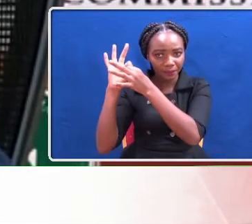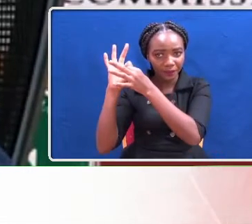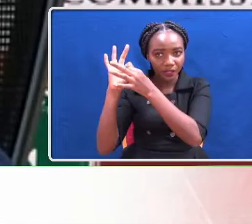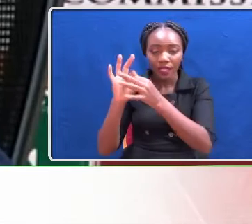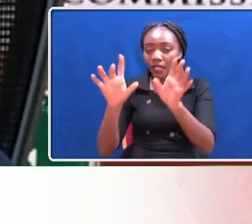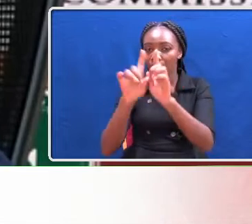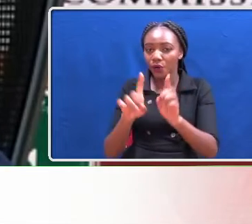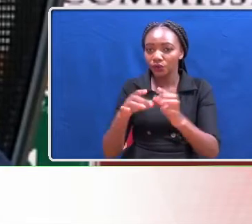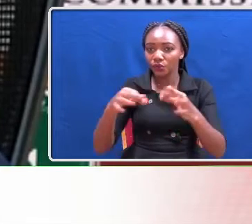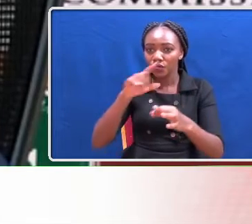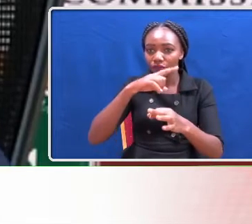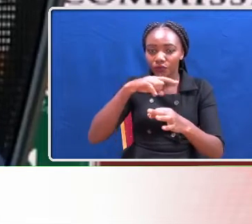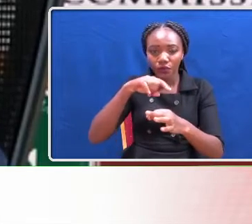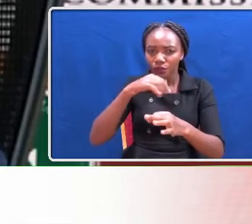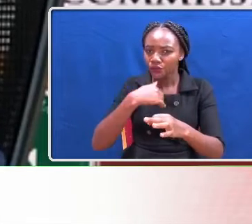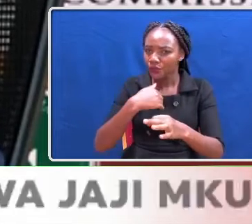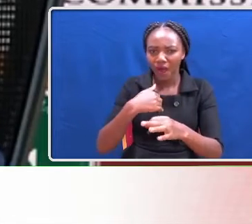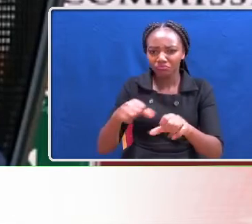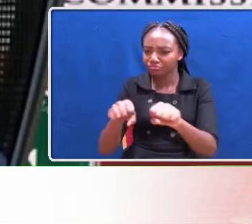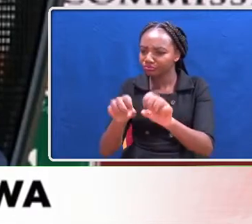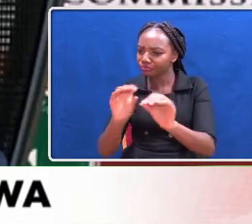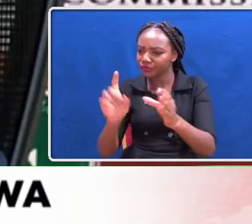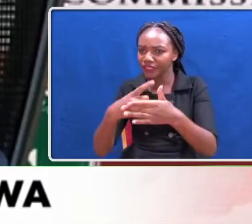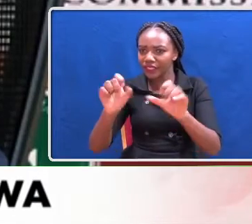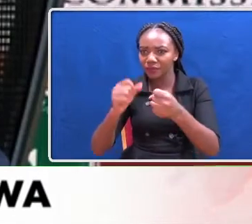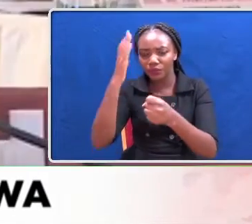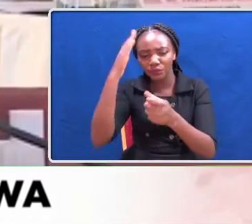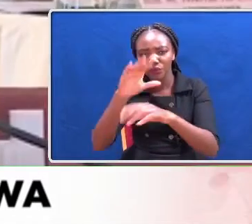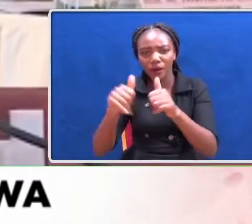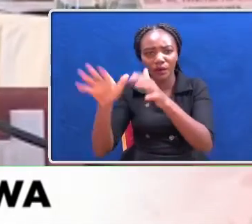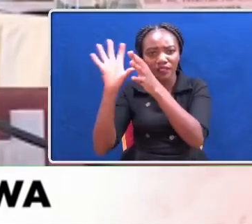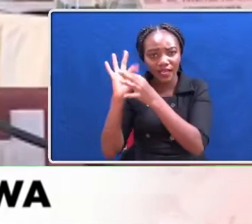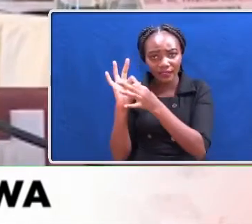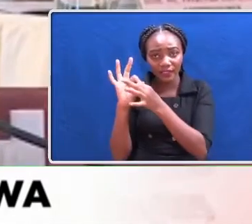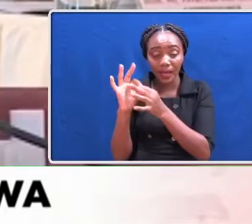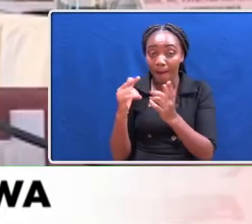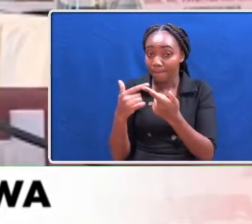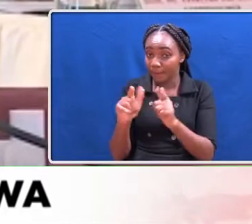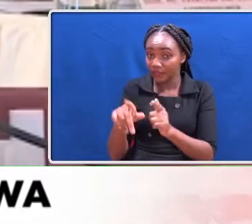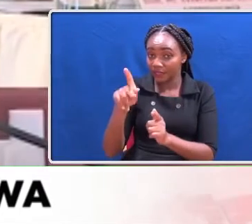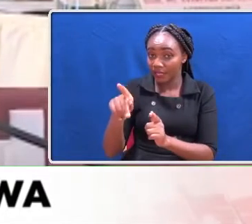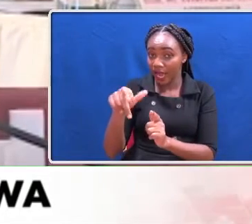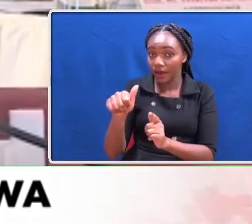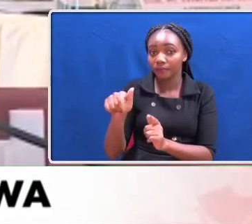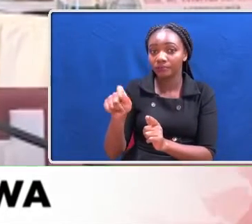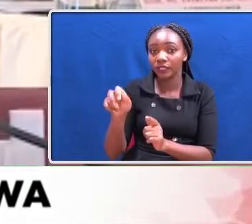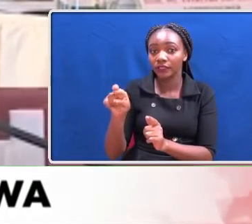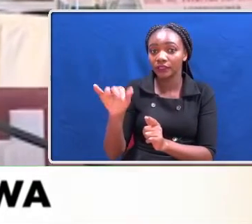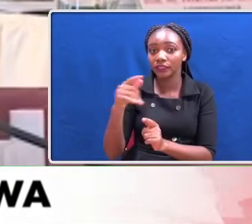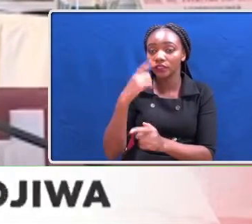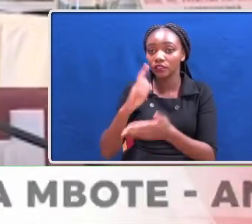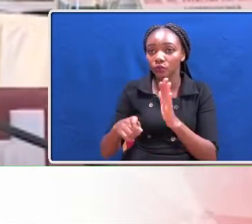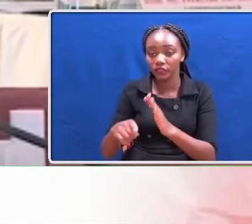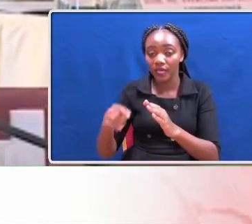to know how the culture works. I can only talk about it as an outsider. Patricia alieleza kuwa ujuzi wa